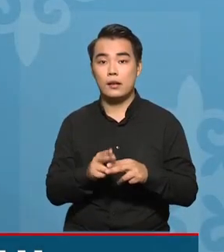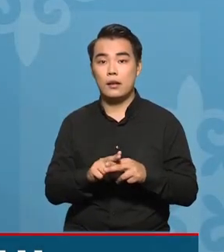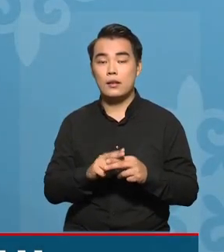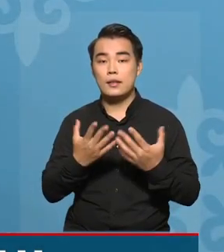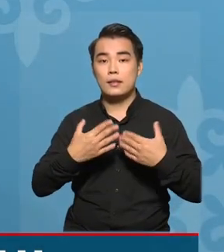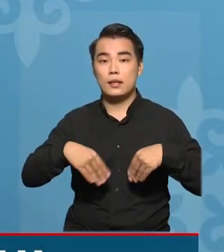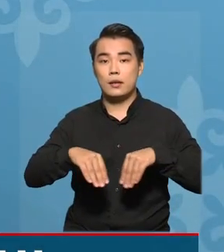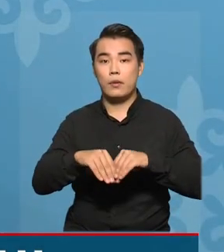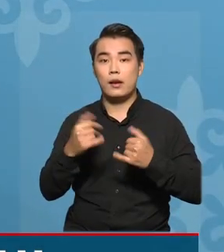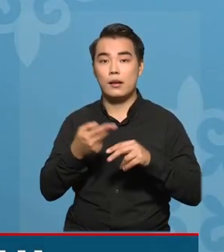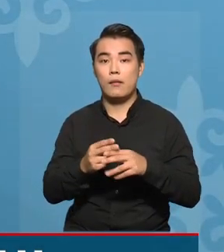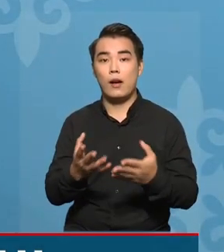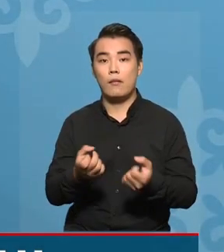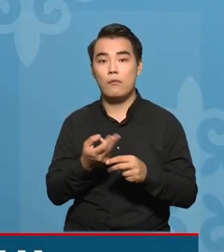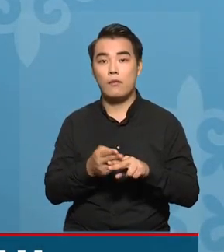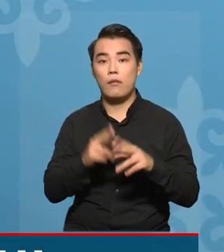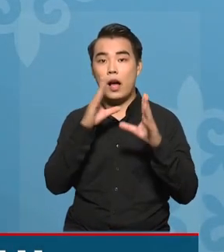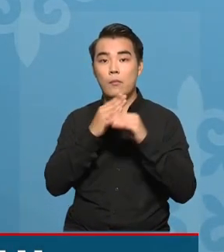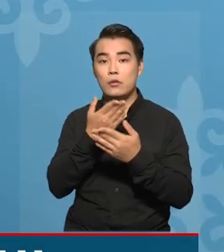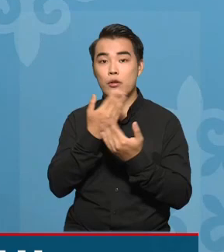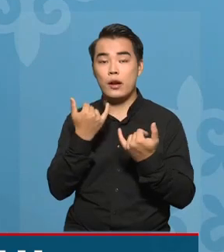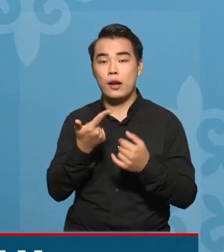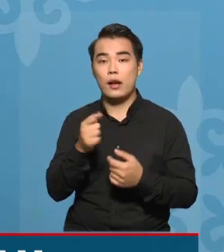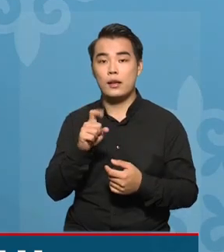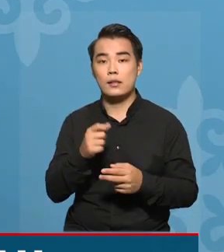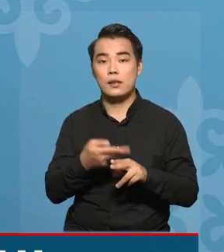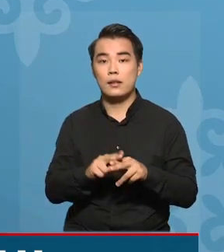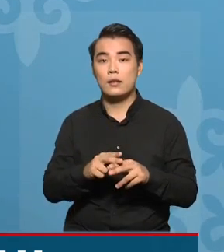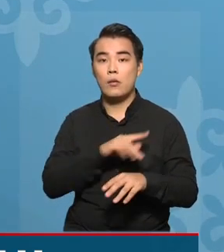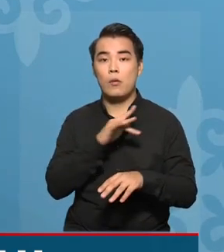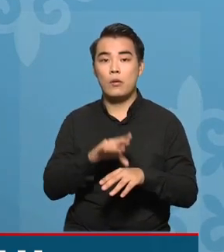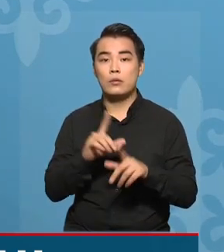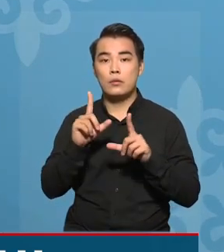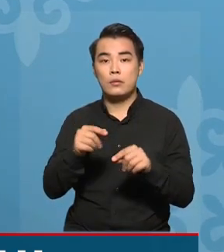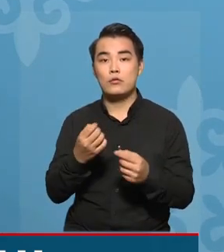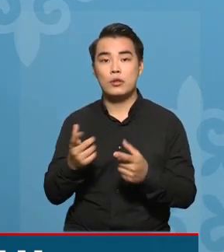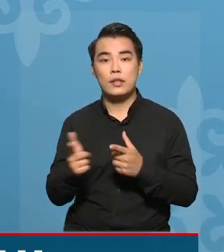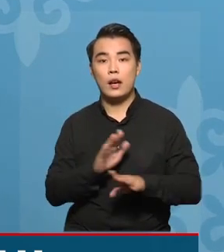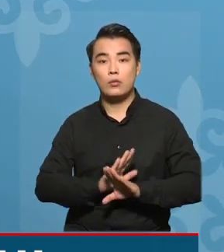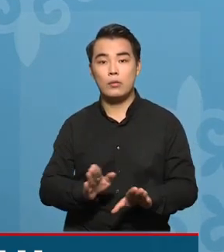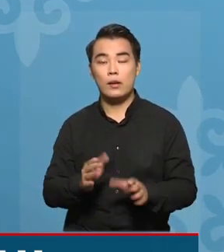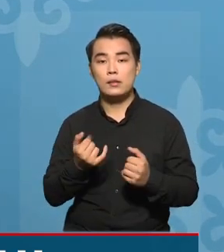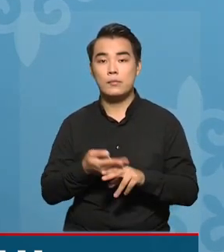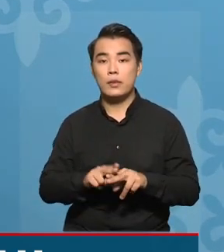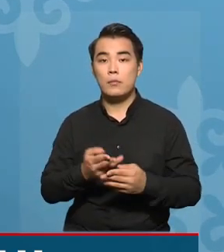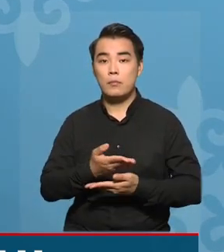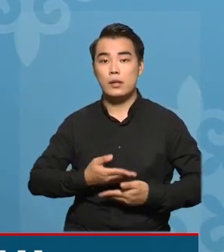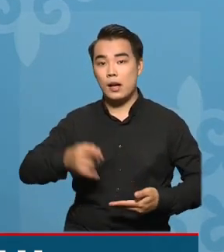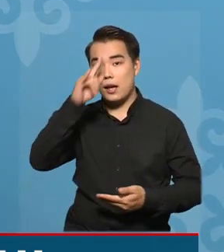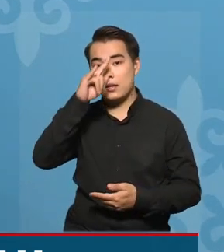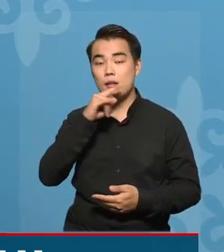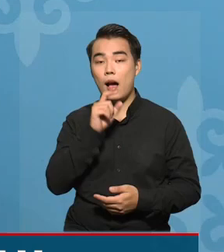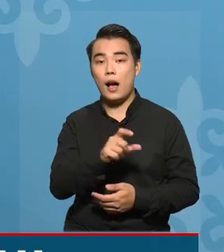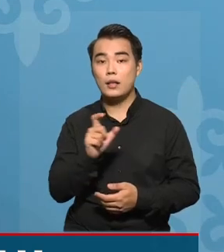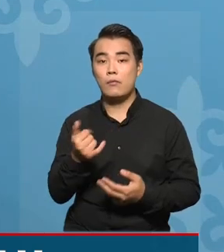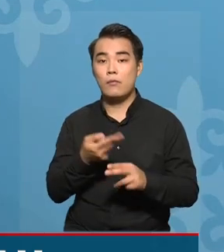отбасы мүшелерін алып кету мүмкіндігі болмағандықтан Газа секторынан кетуге дайын емес. Biz Kazakstan azamattarının